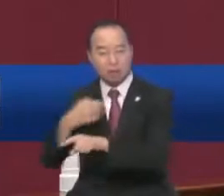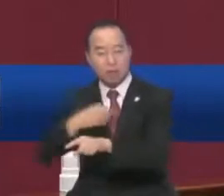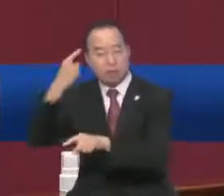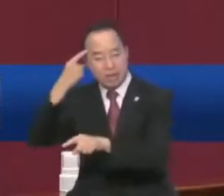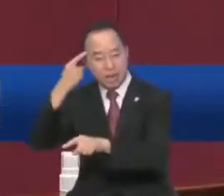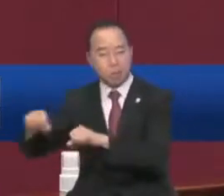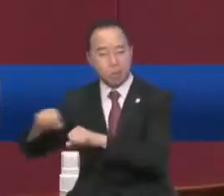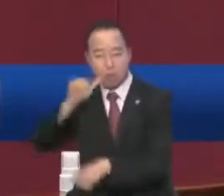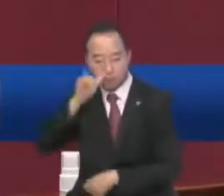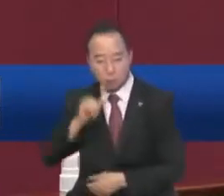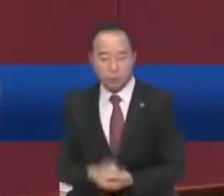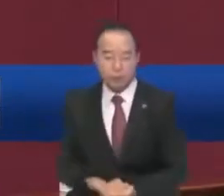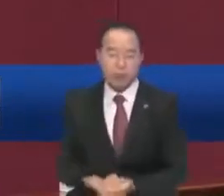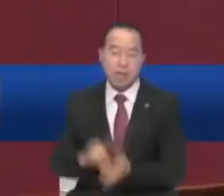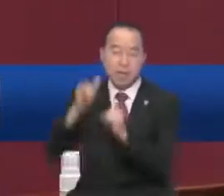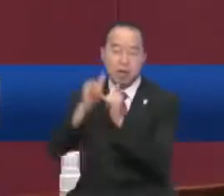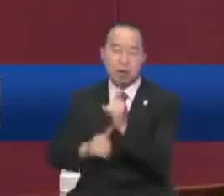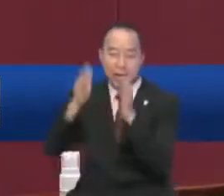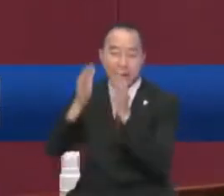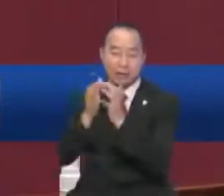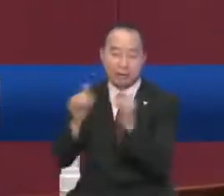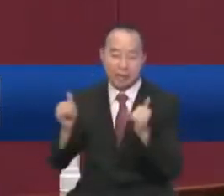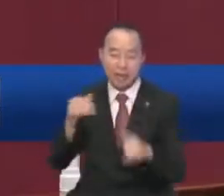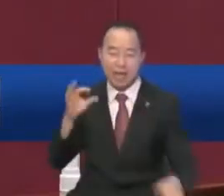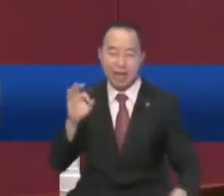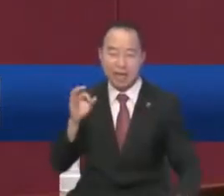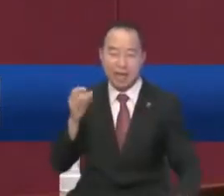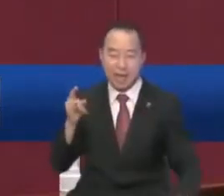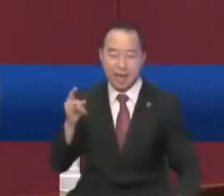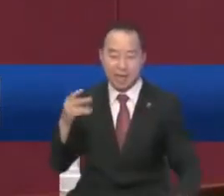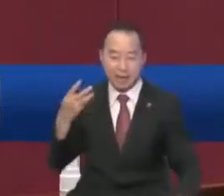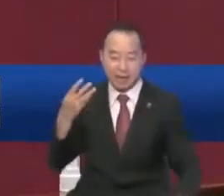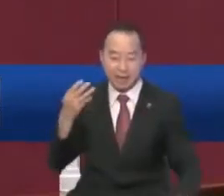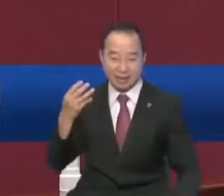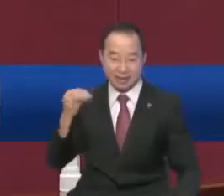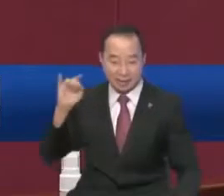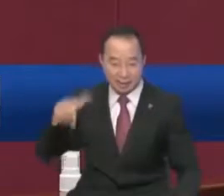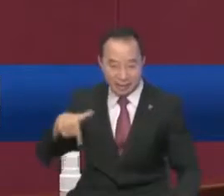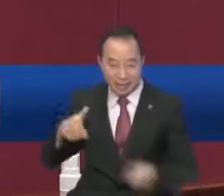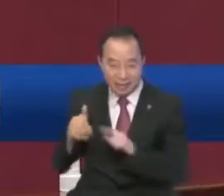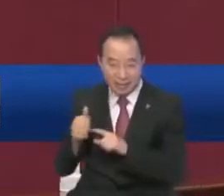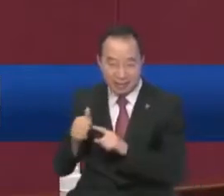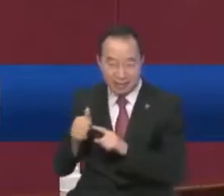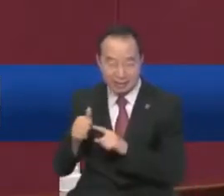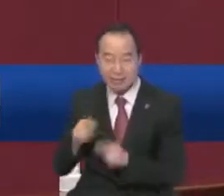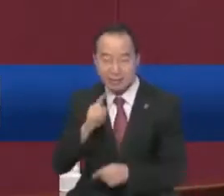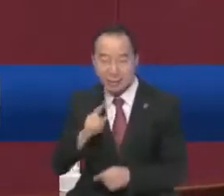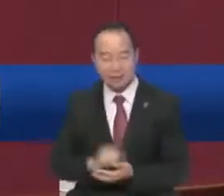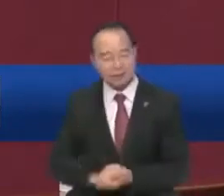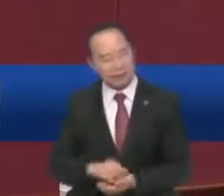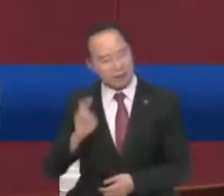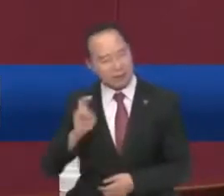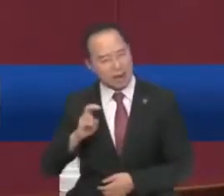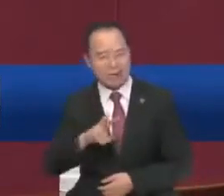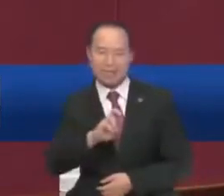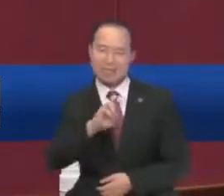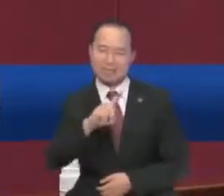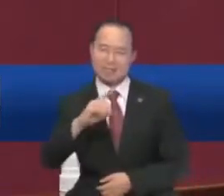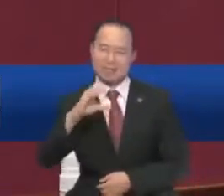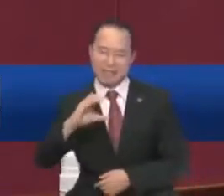위대한 역사학자 에릭 홉스봄이 살아있다면 우리가 살아가고 있는 바로 이 21세기를 아마도 재난의